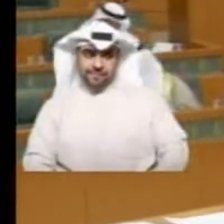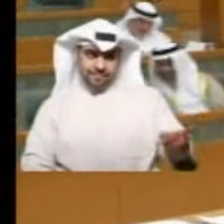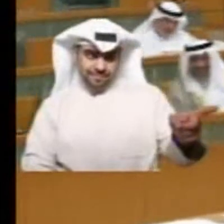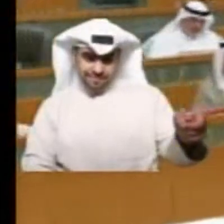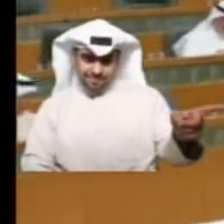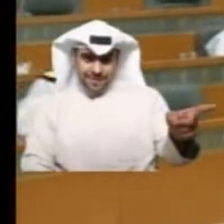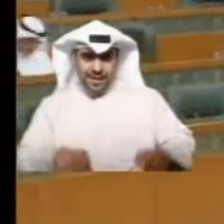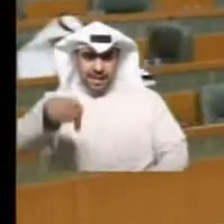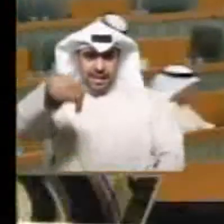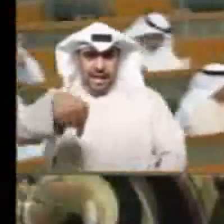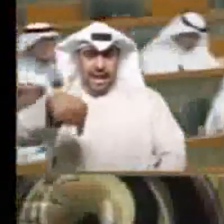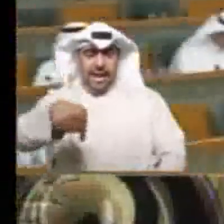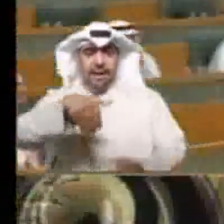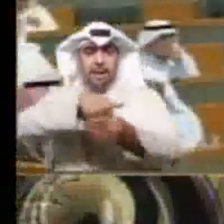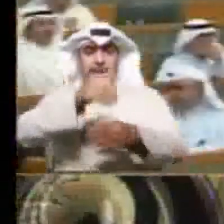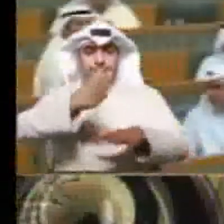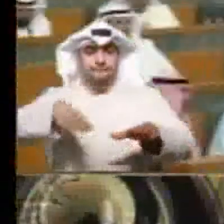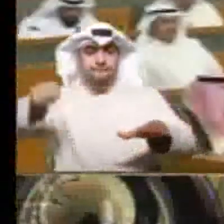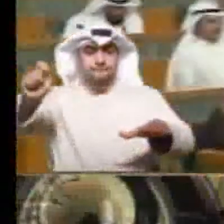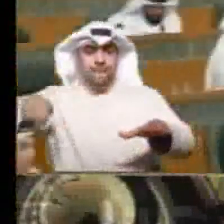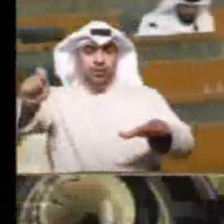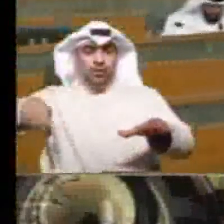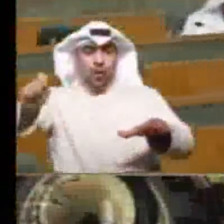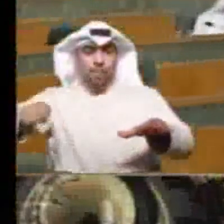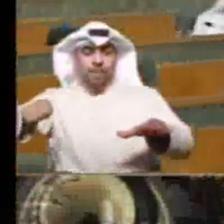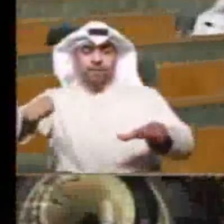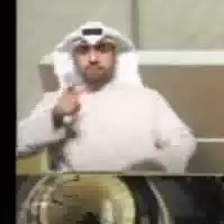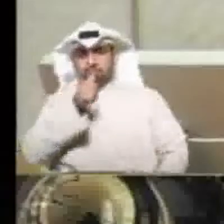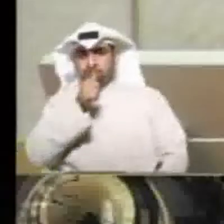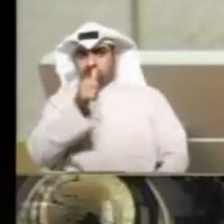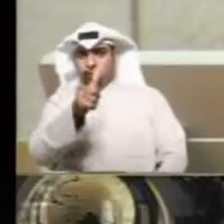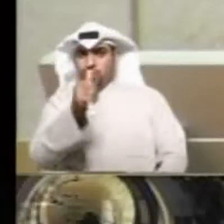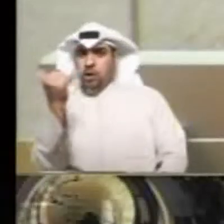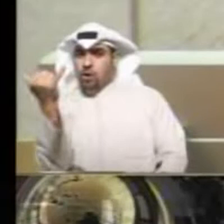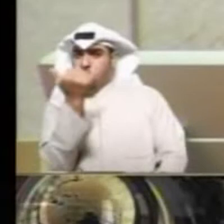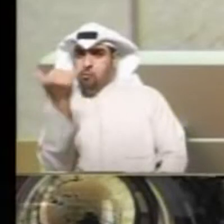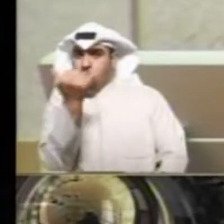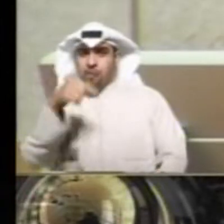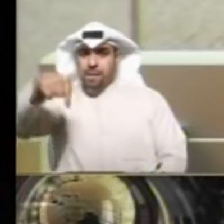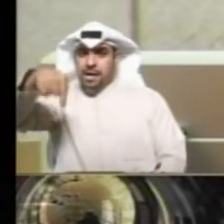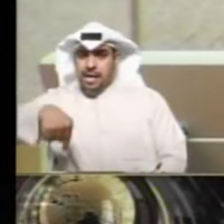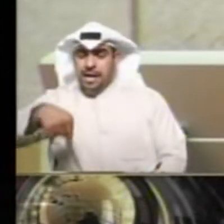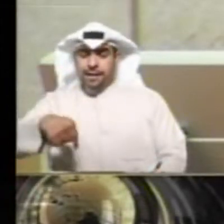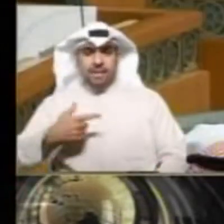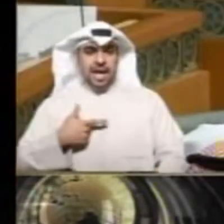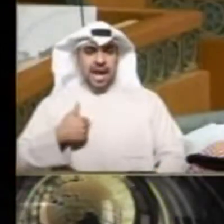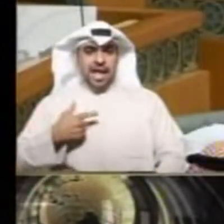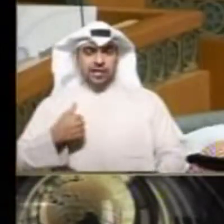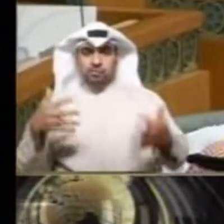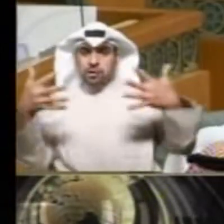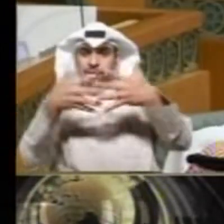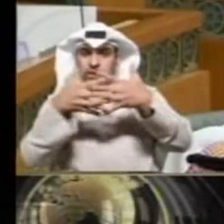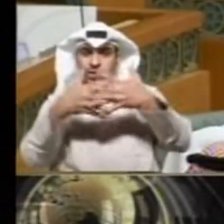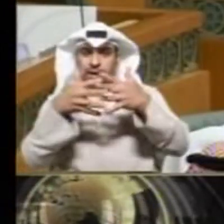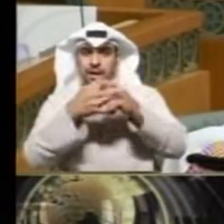الحد من التعيينات الوهمية التي كانت تقوم بها بعض الشركات للوفاء بنسبة العمالة الوطنية وحقوق